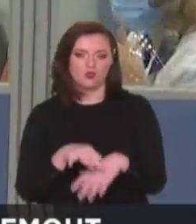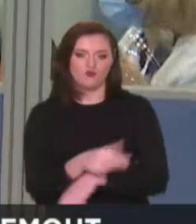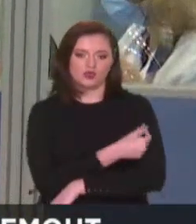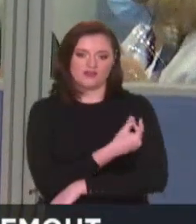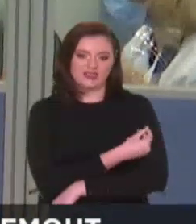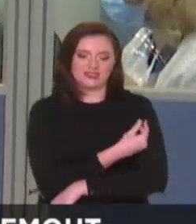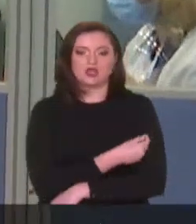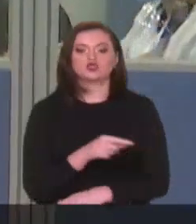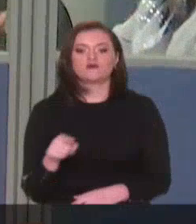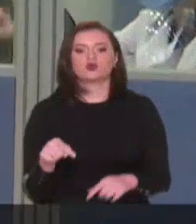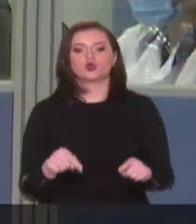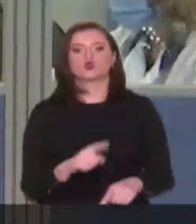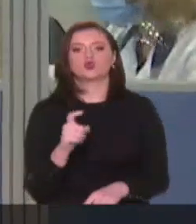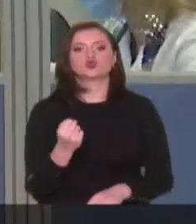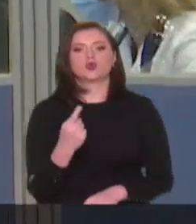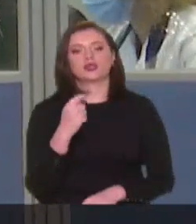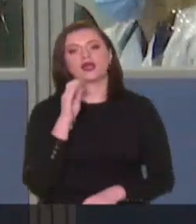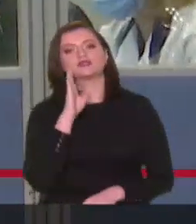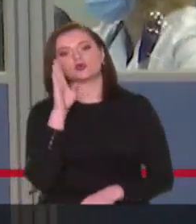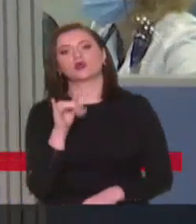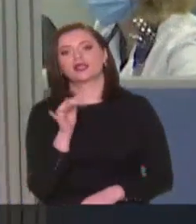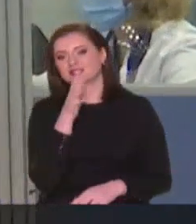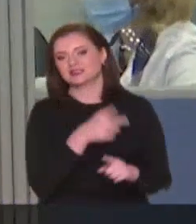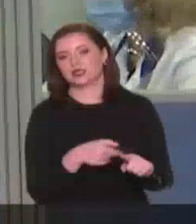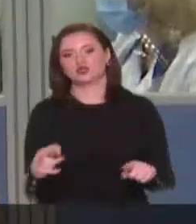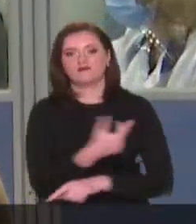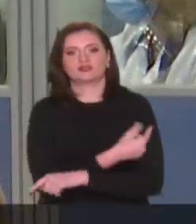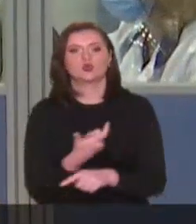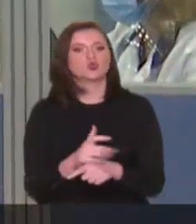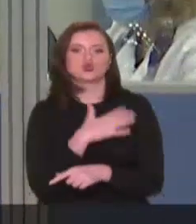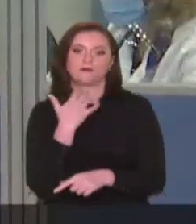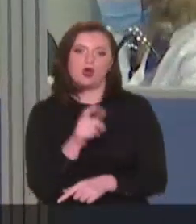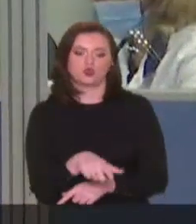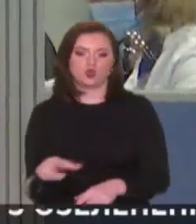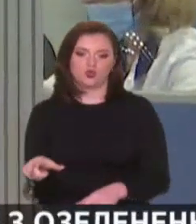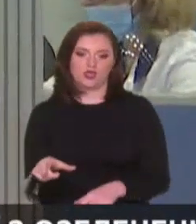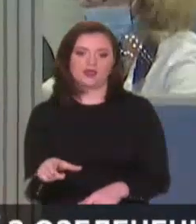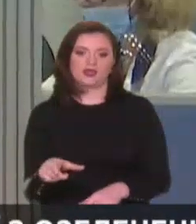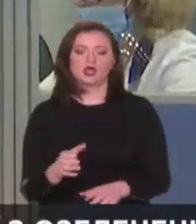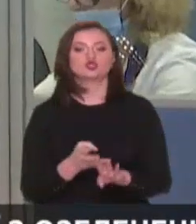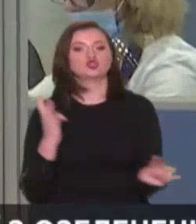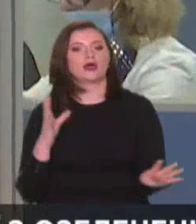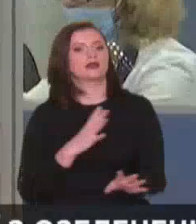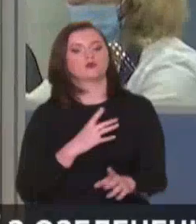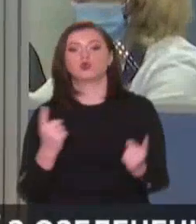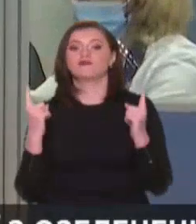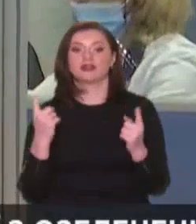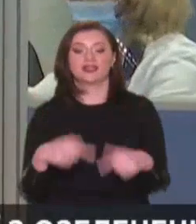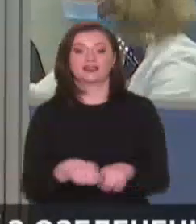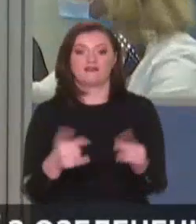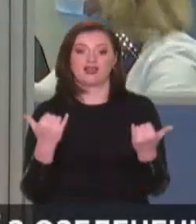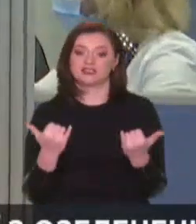вакцинацію, вони тут з 11 ранку, і за цей час вакцинувалося дуже багато людей, тобто черги були великі, і навіть зараз